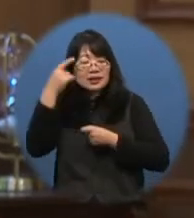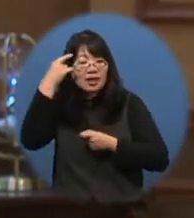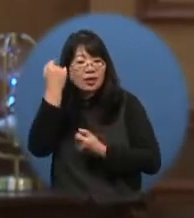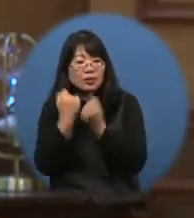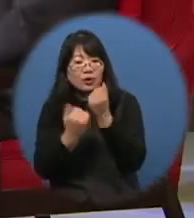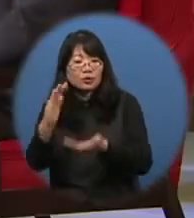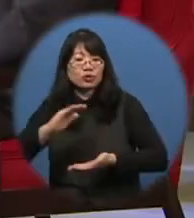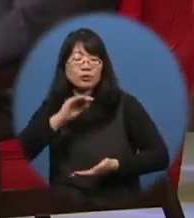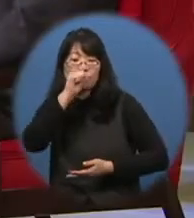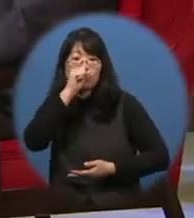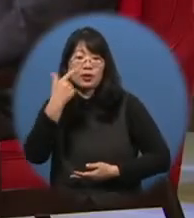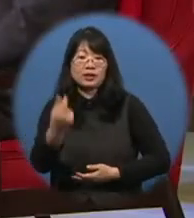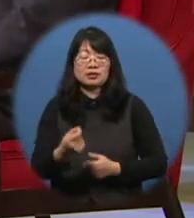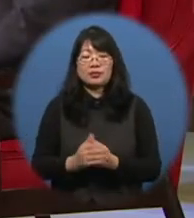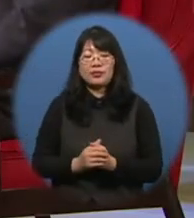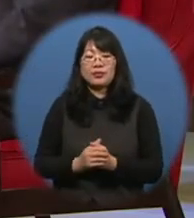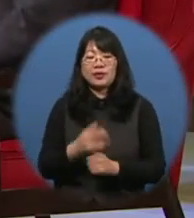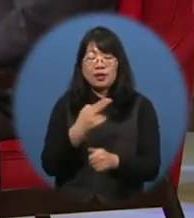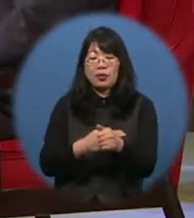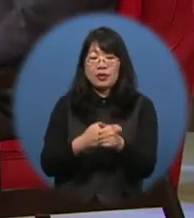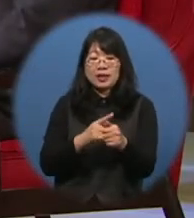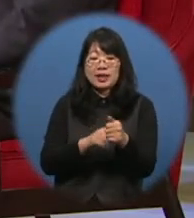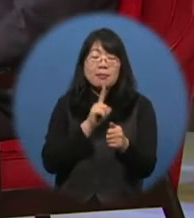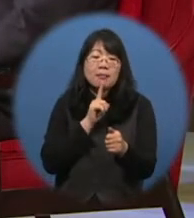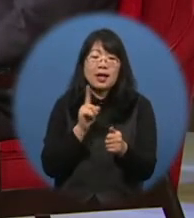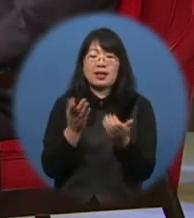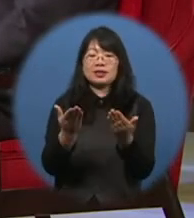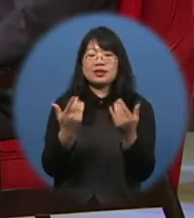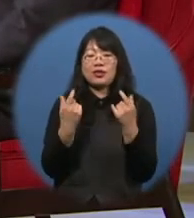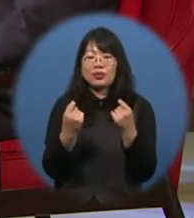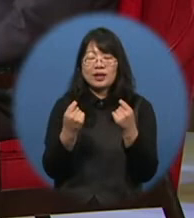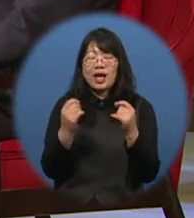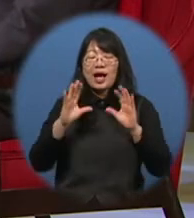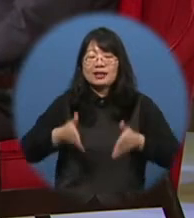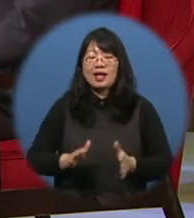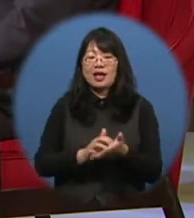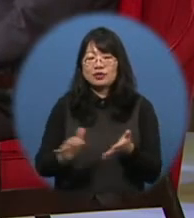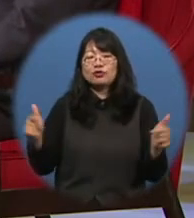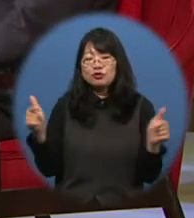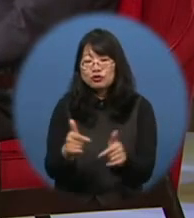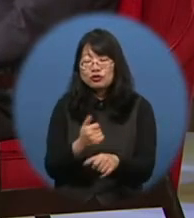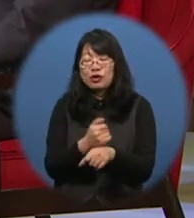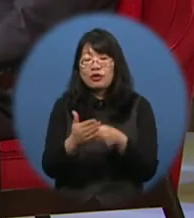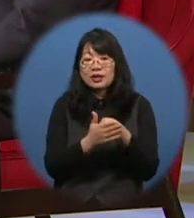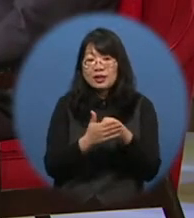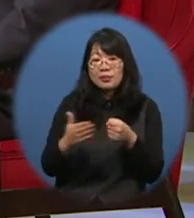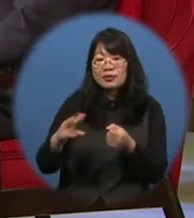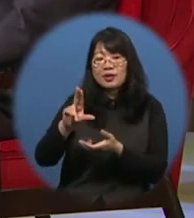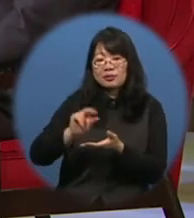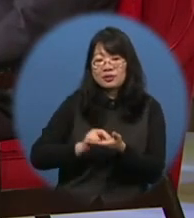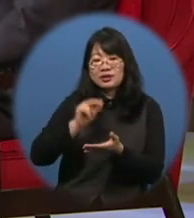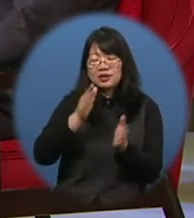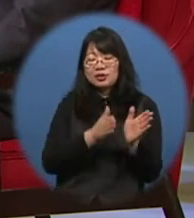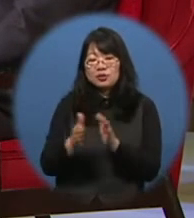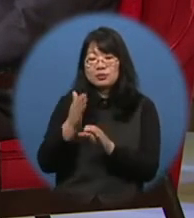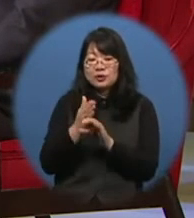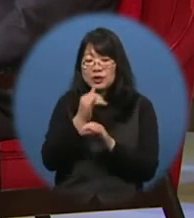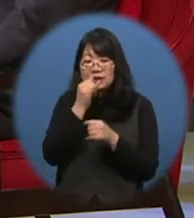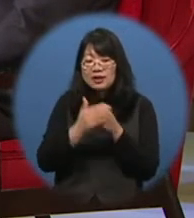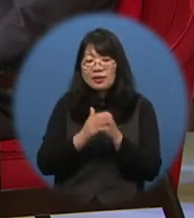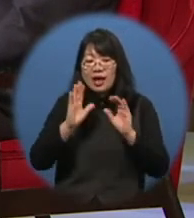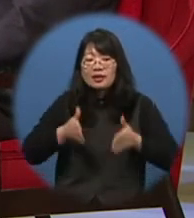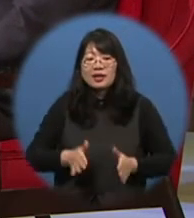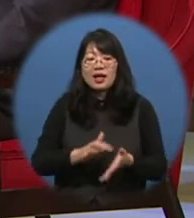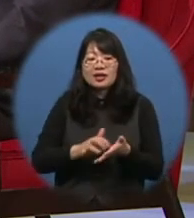네, 지금 이제 교수님 말씀하신 대로 저출산 문제에 대비해서